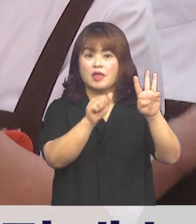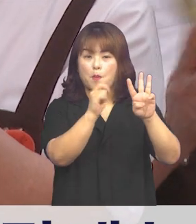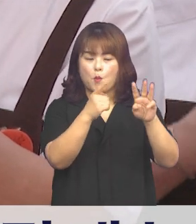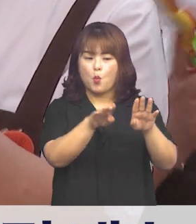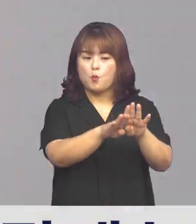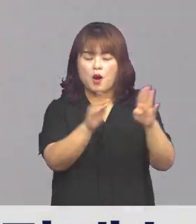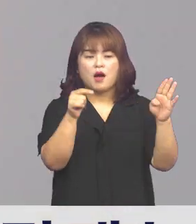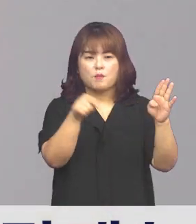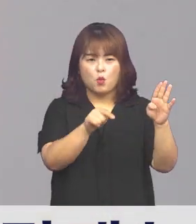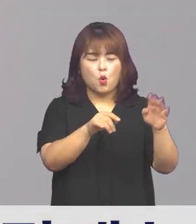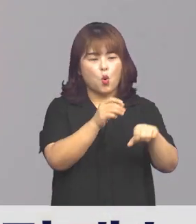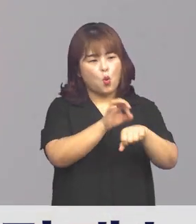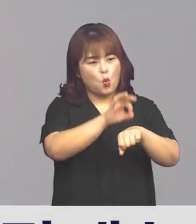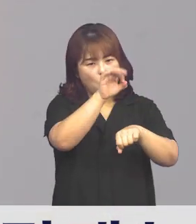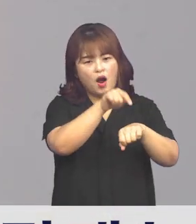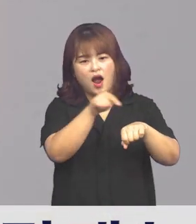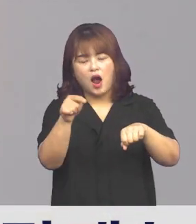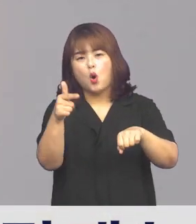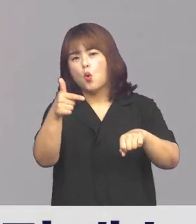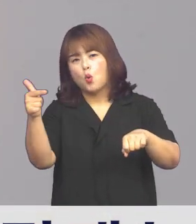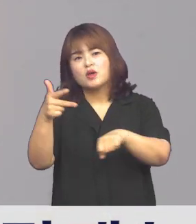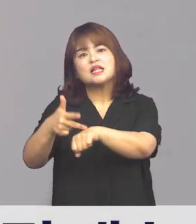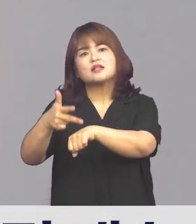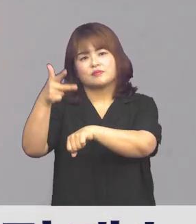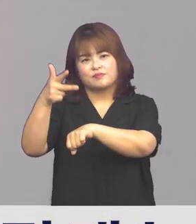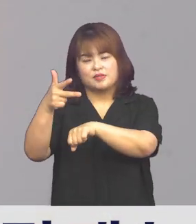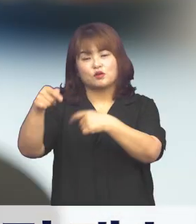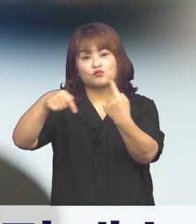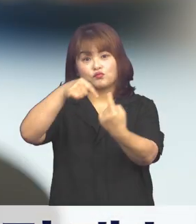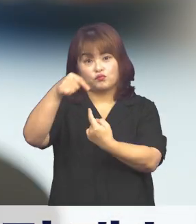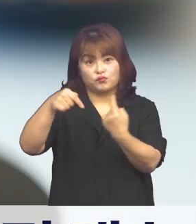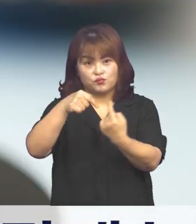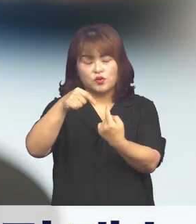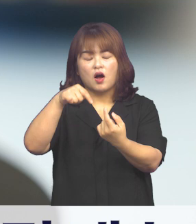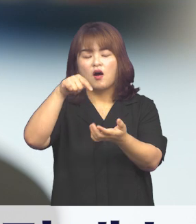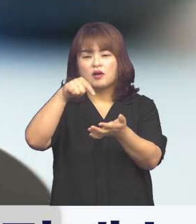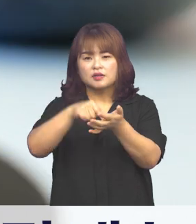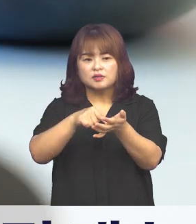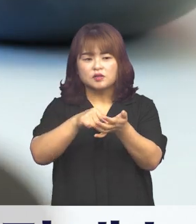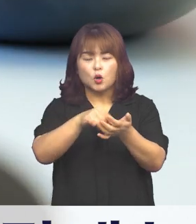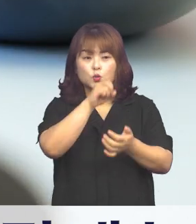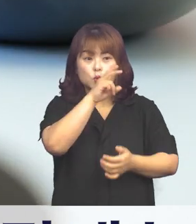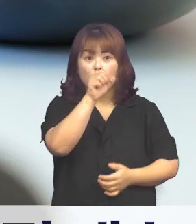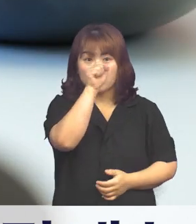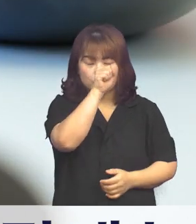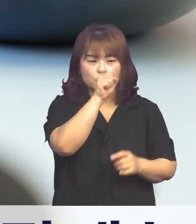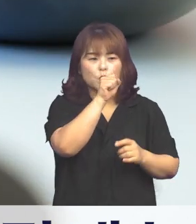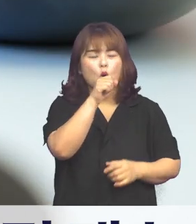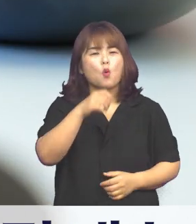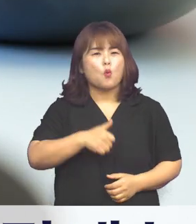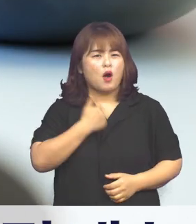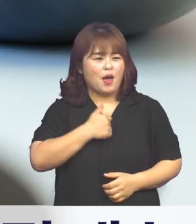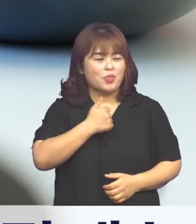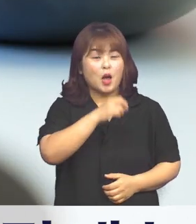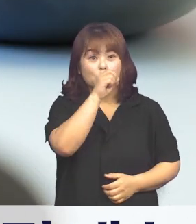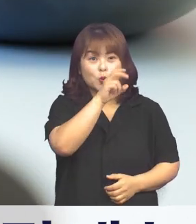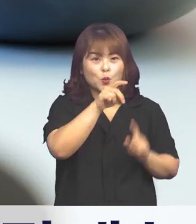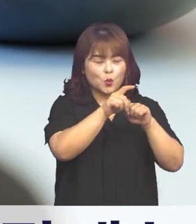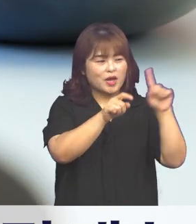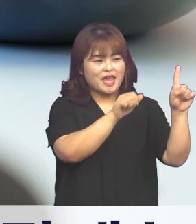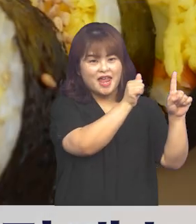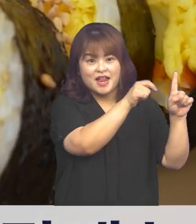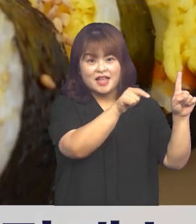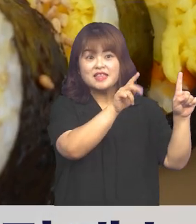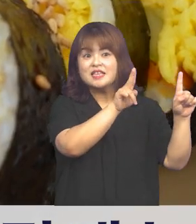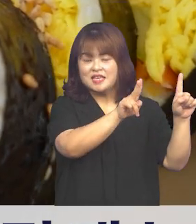밥과 함께라면 3호점은 오전 10시부터 오후 7시까지 운영하며 1, 2호점에서 선보인 조화용김밥, 환화용김밥